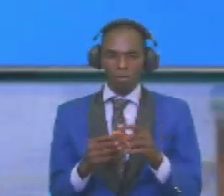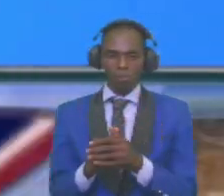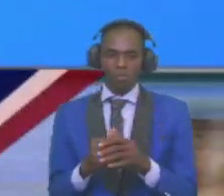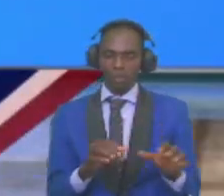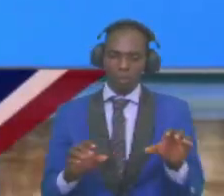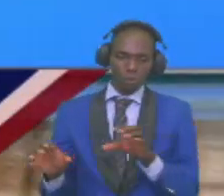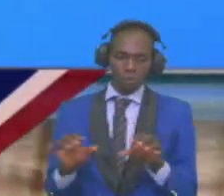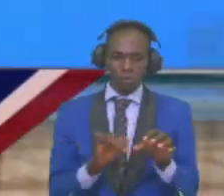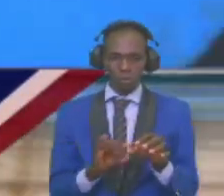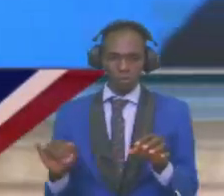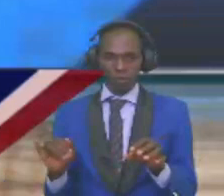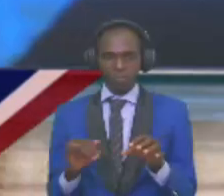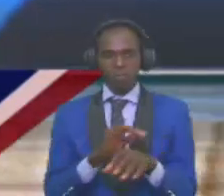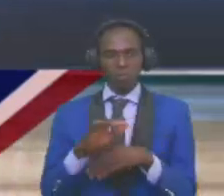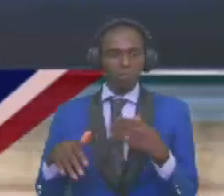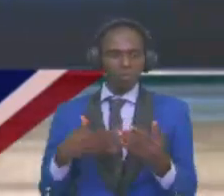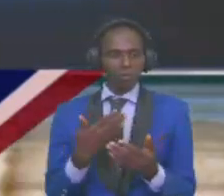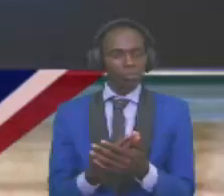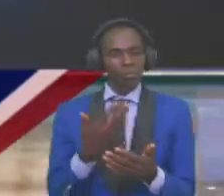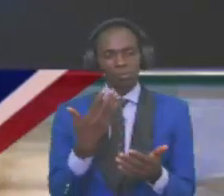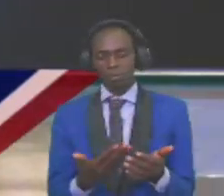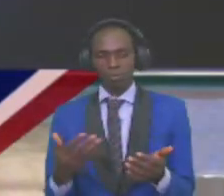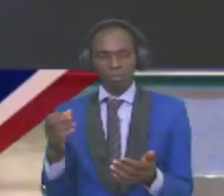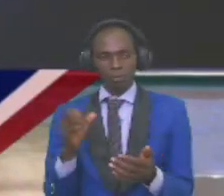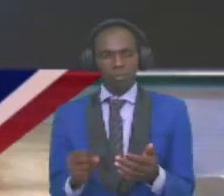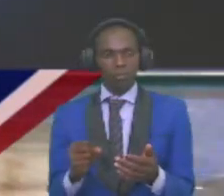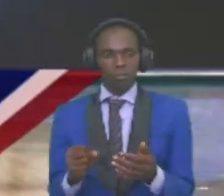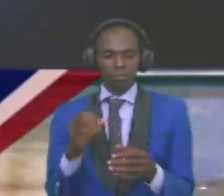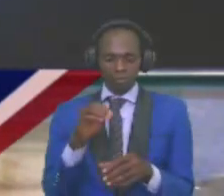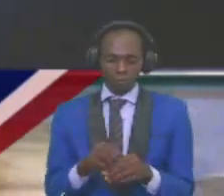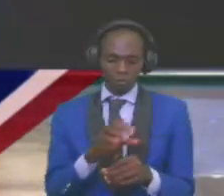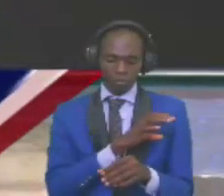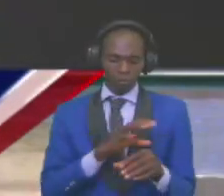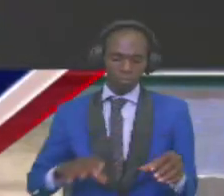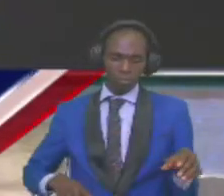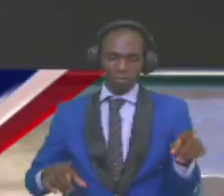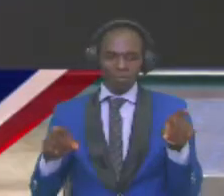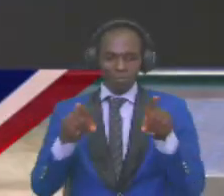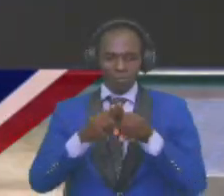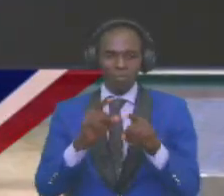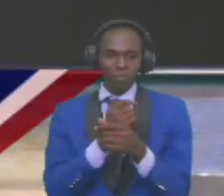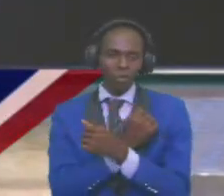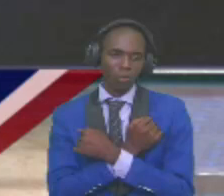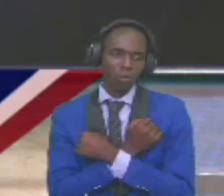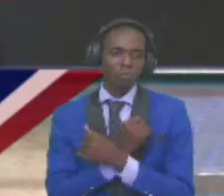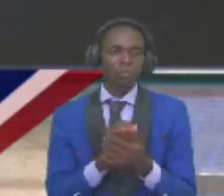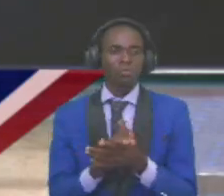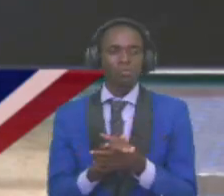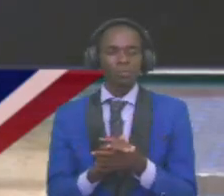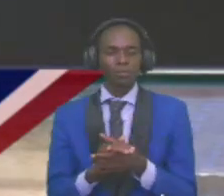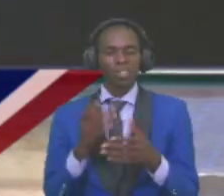faire tout faire tout dans l'amour de